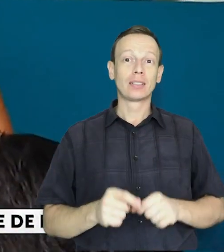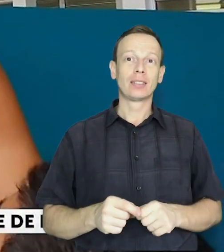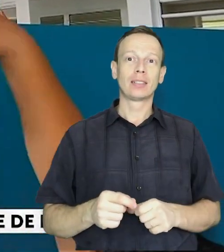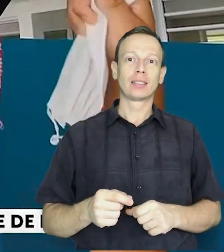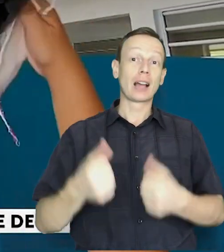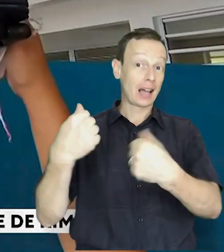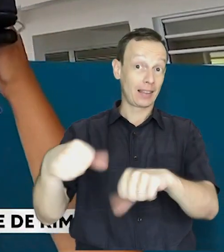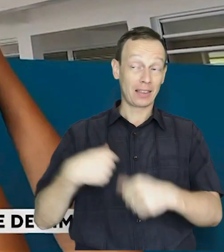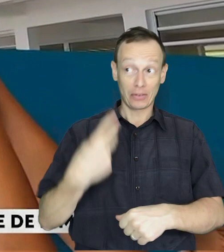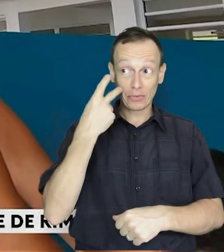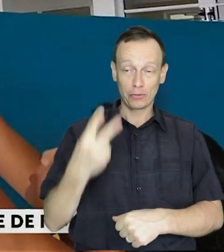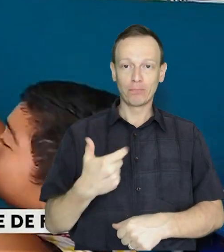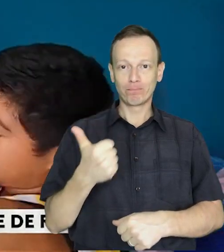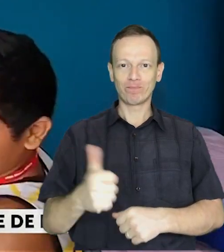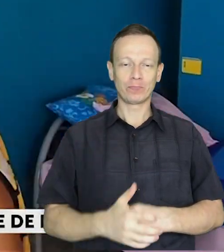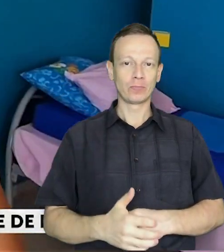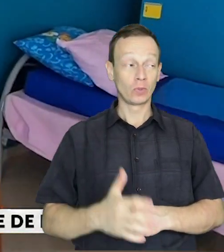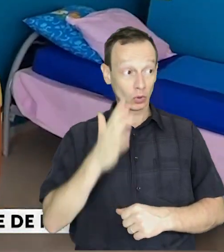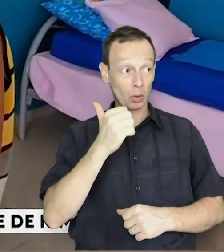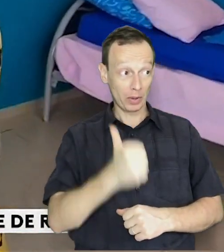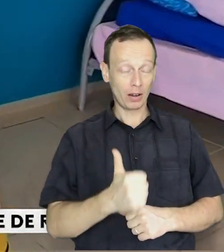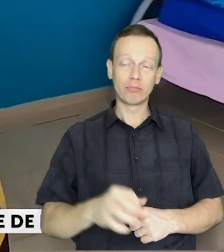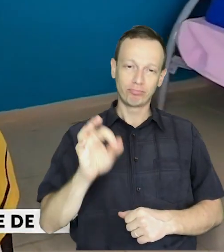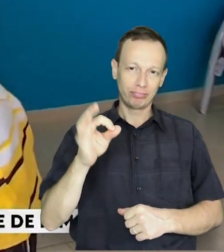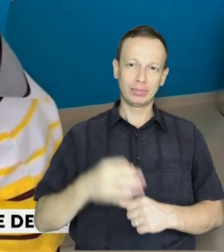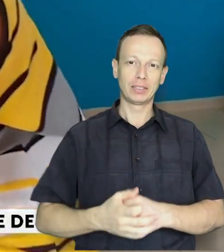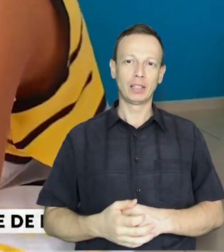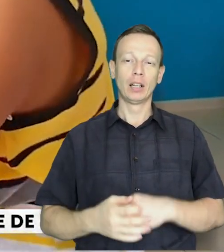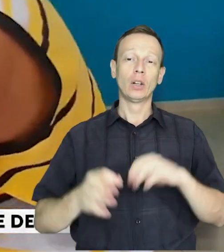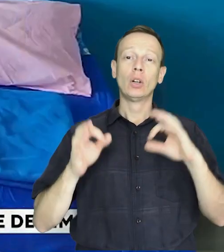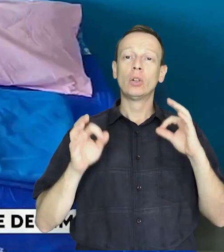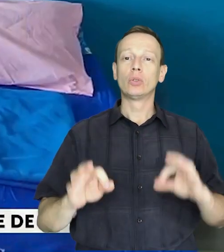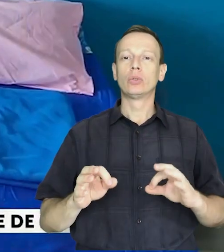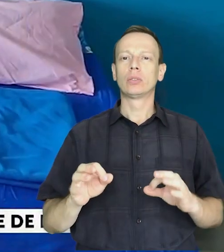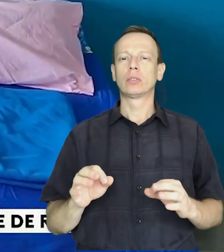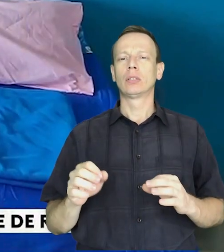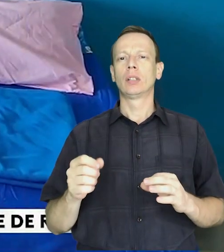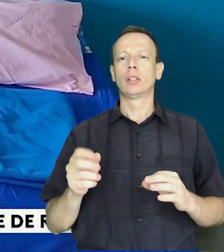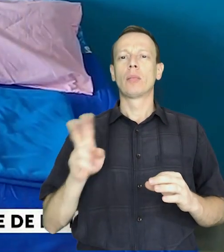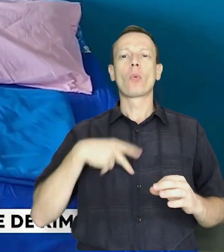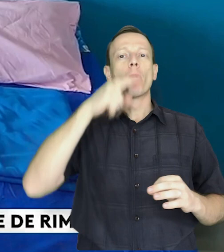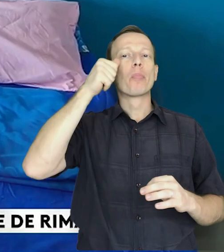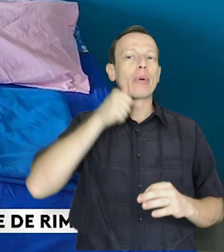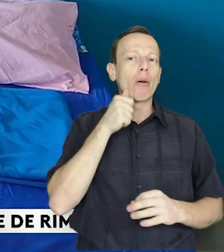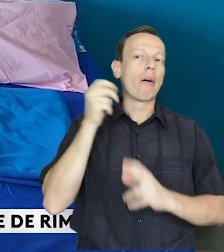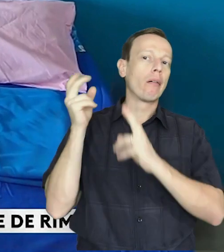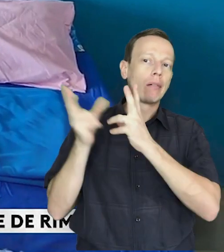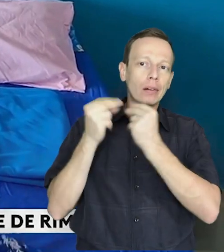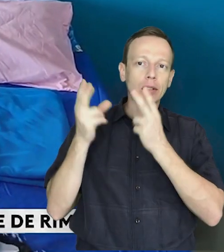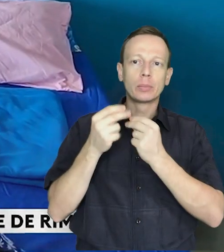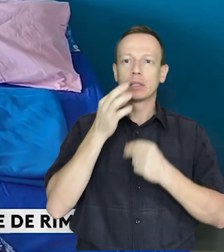et son internat. Tu as bien dormi? Oui. On a juste dit sur moi, sur mes